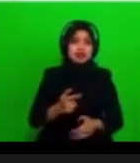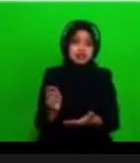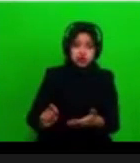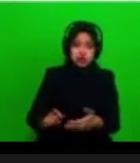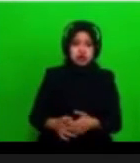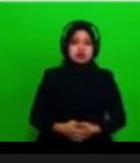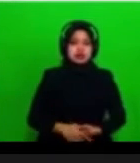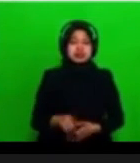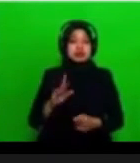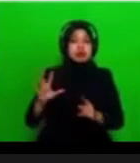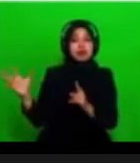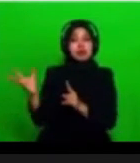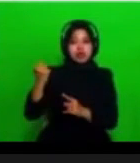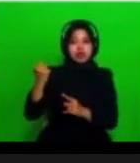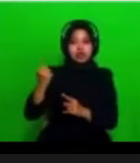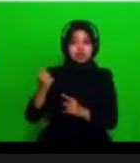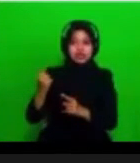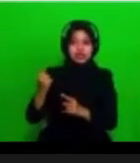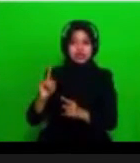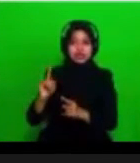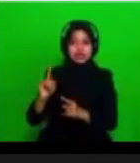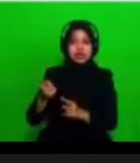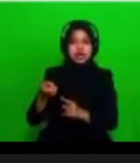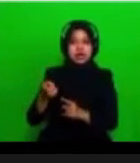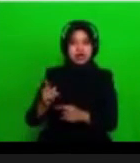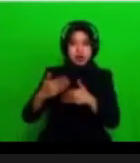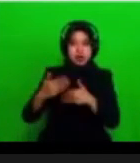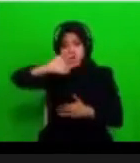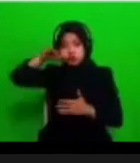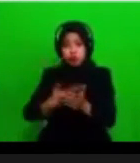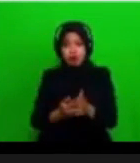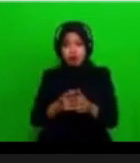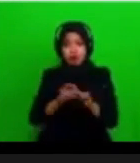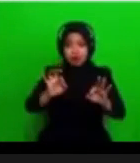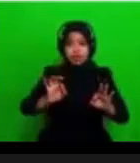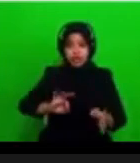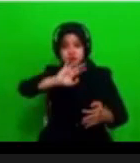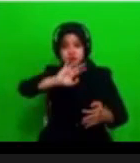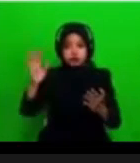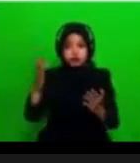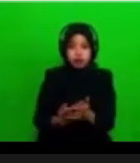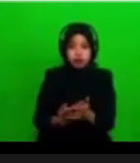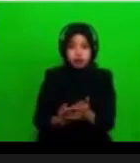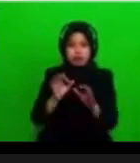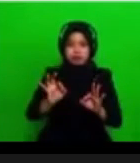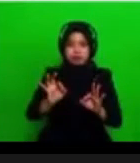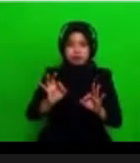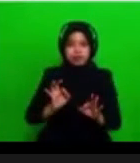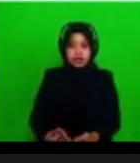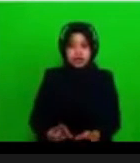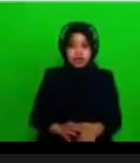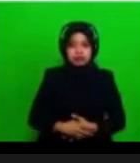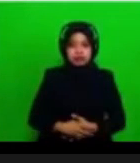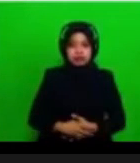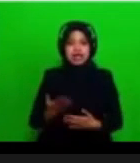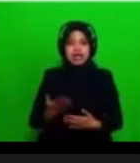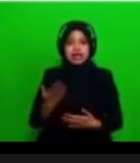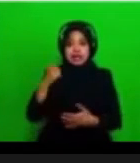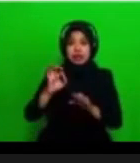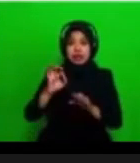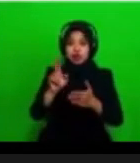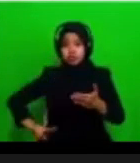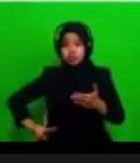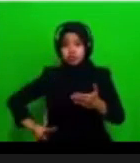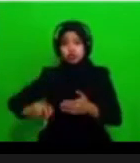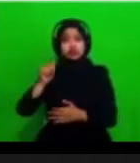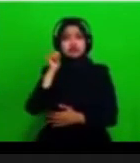Sehingga mencapai persentase yang signifikan di seluruh jenjang pendidikan tadi itu. Sampai ke